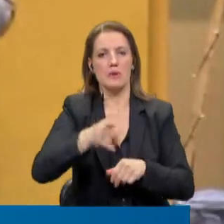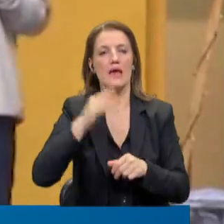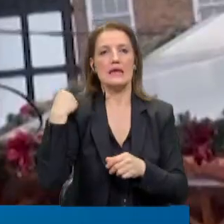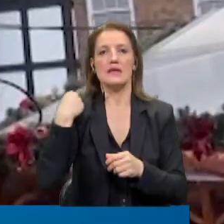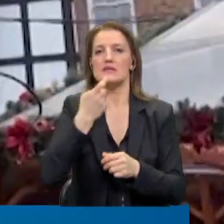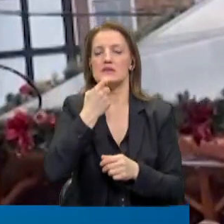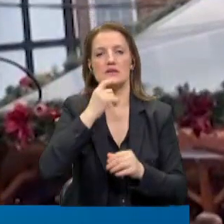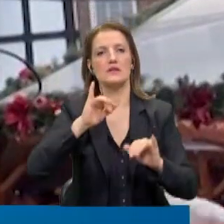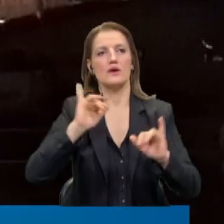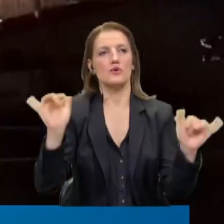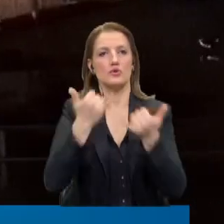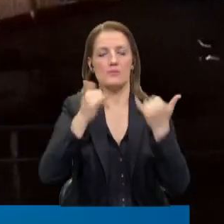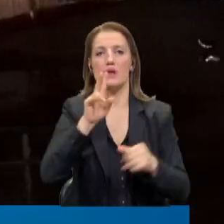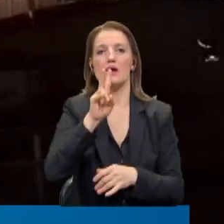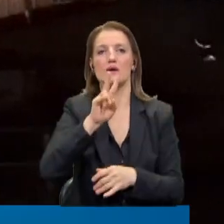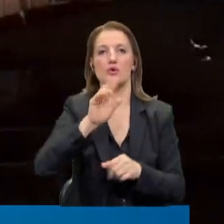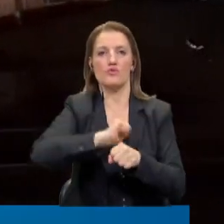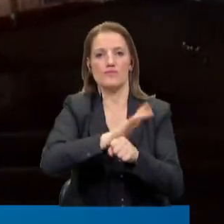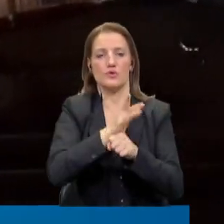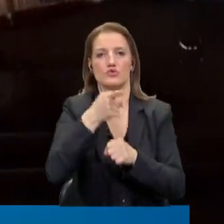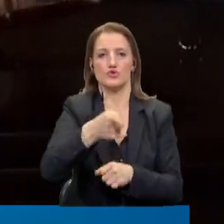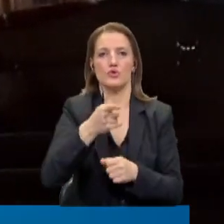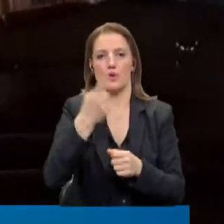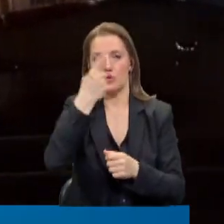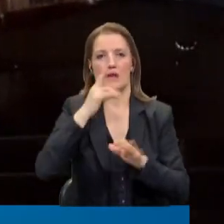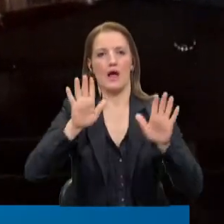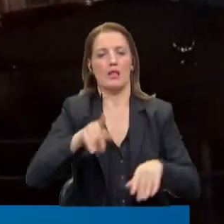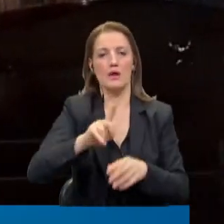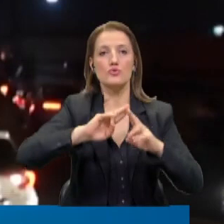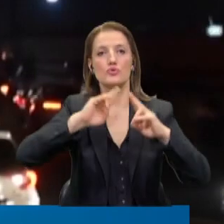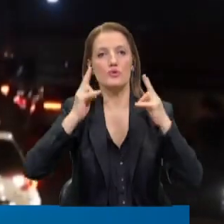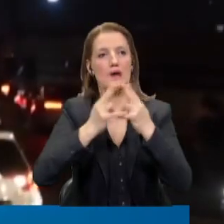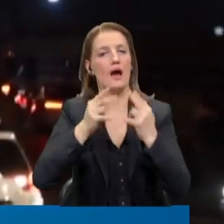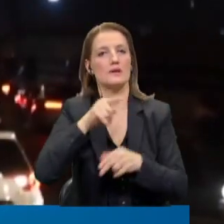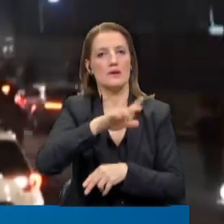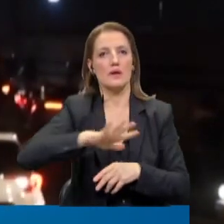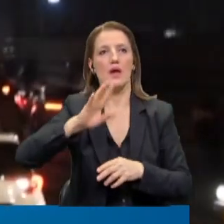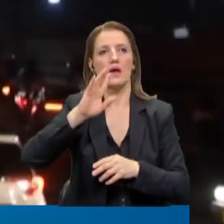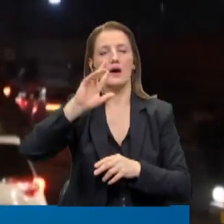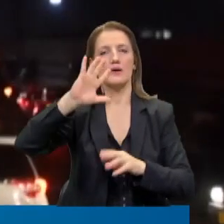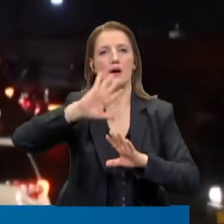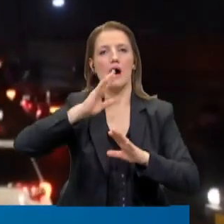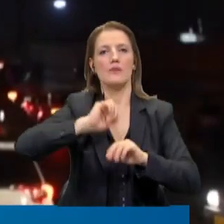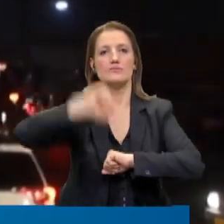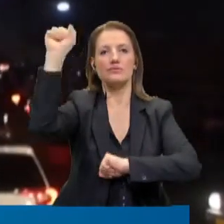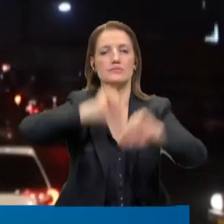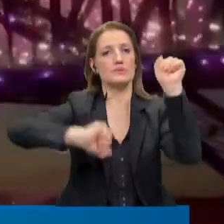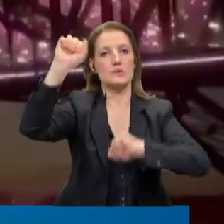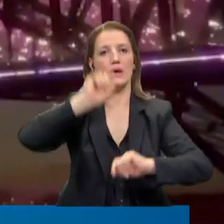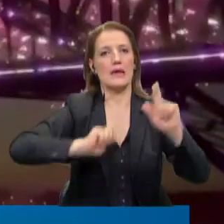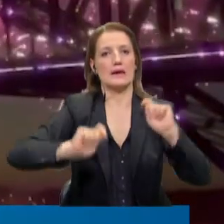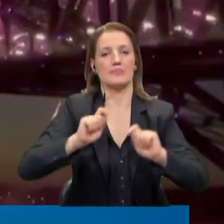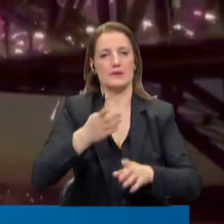bir kez daha Covid-19 gölgesi çöktü. Yine de her şeye rağmen dünyanın dört bir yanında gökyüzünü havai fişekler